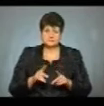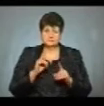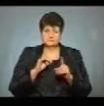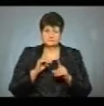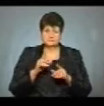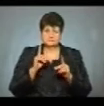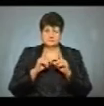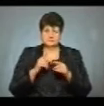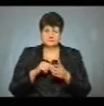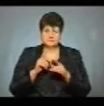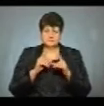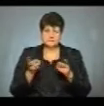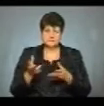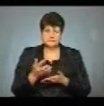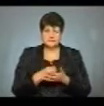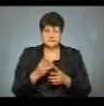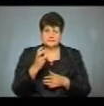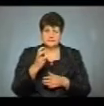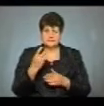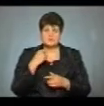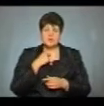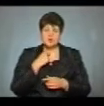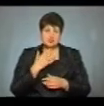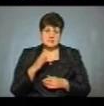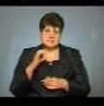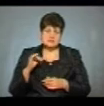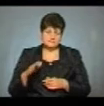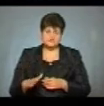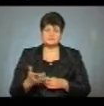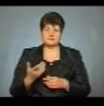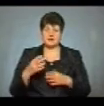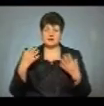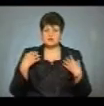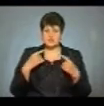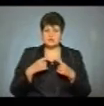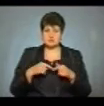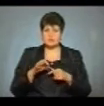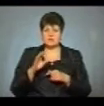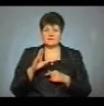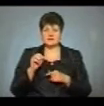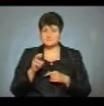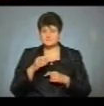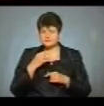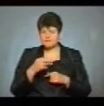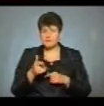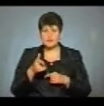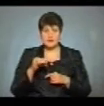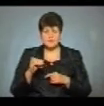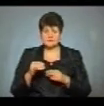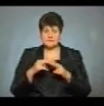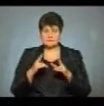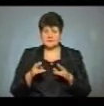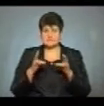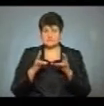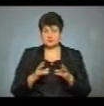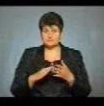за 30 днів треба зібрати 300 голосів. Начальник відділу технагляду Тернопільської міськради Олег Вітик повідомив, що Гаївський міст в аварійному